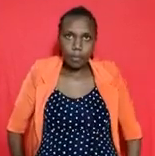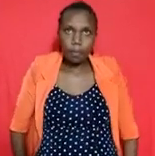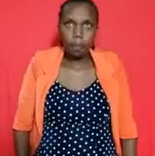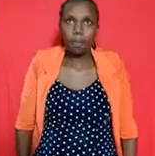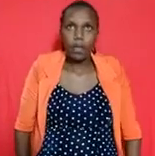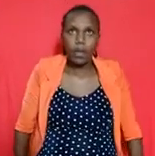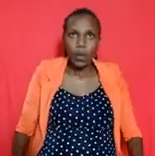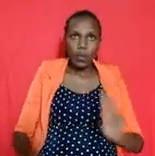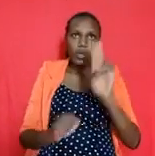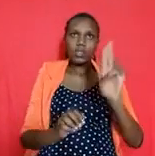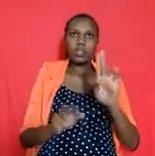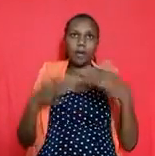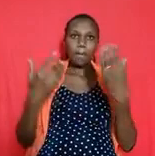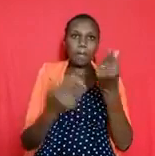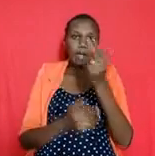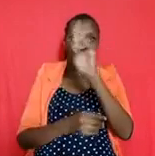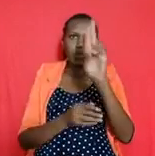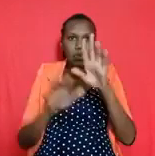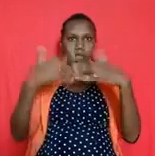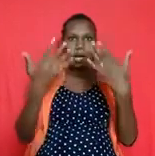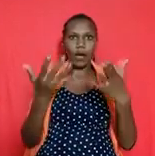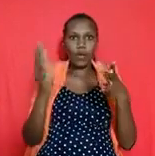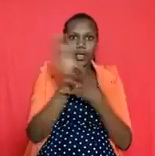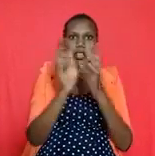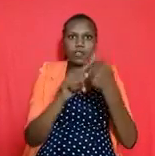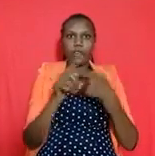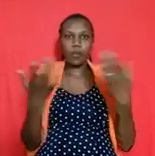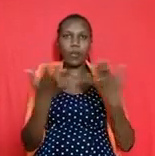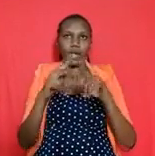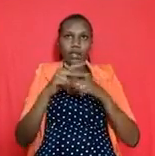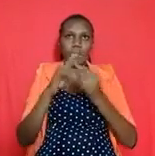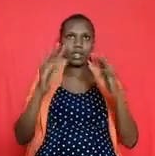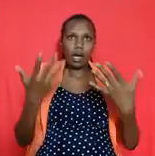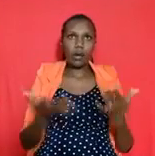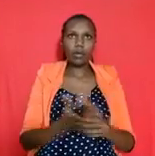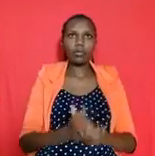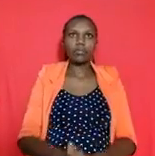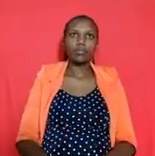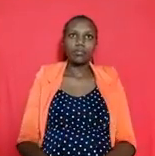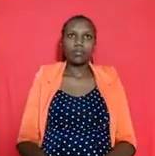besha iria toko hudera na togo shoka gushiruta nako.